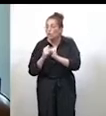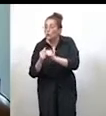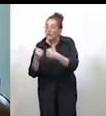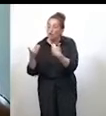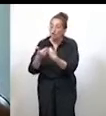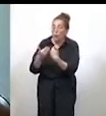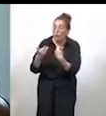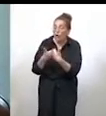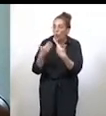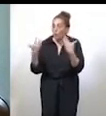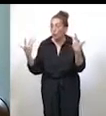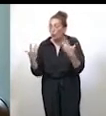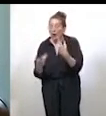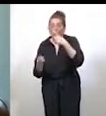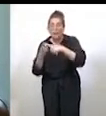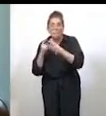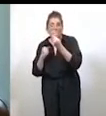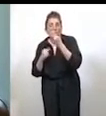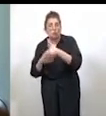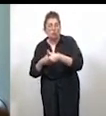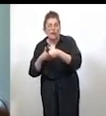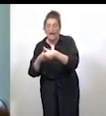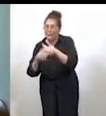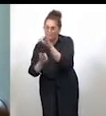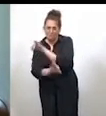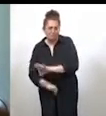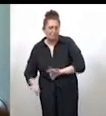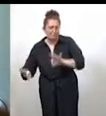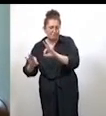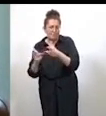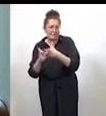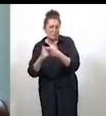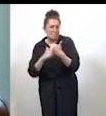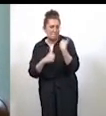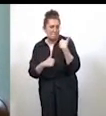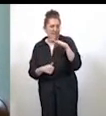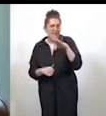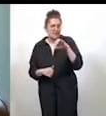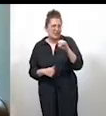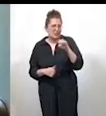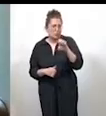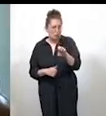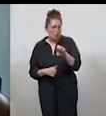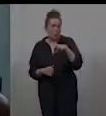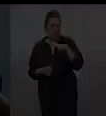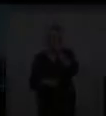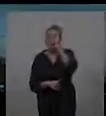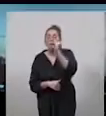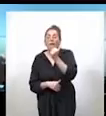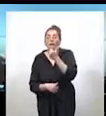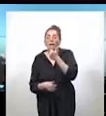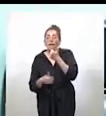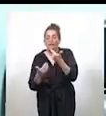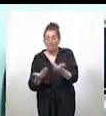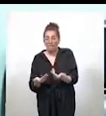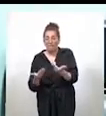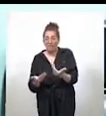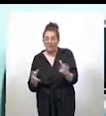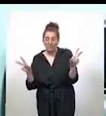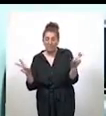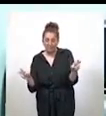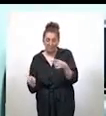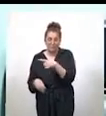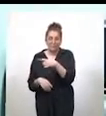alimentaire. Au dernier conseil municipal ou à la dernière délibération FSE, il y avait plusieurs dizaines de milliers d'euros. Il s'agit d'une